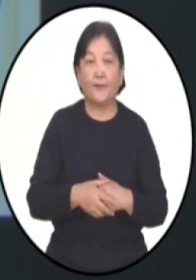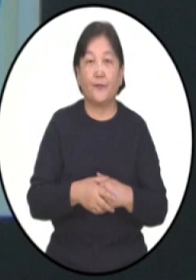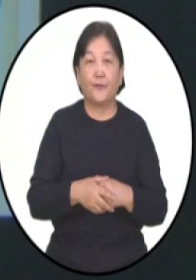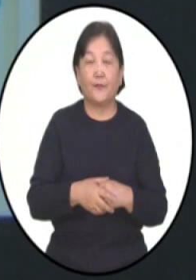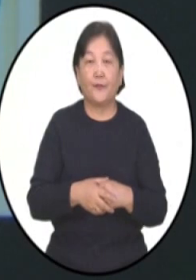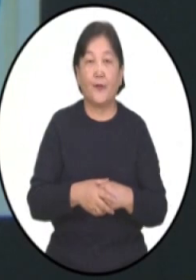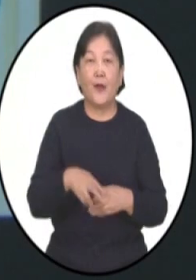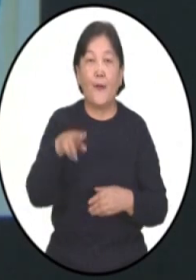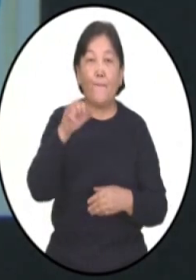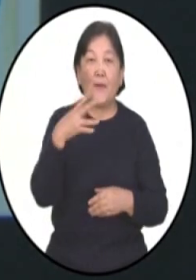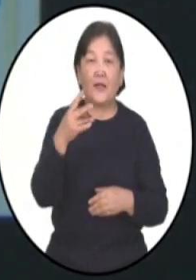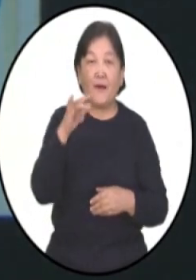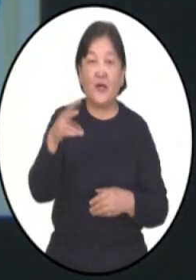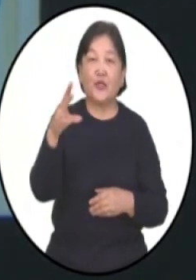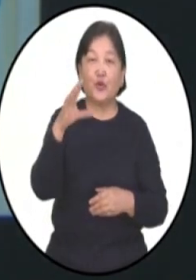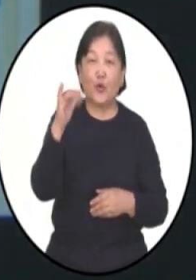За Панамын сувг дээр харъя.